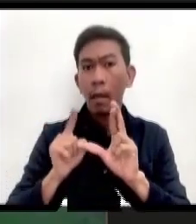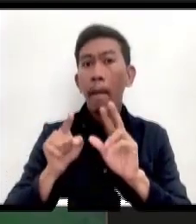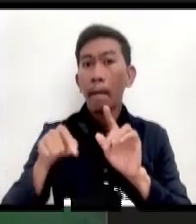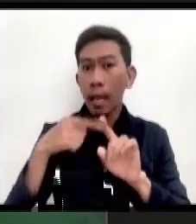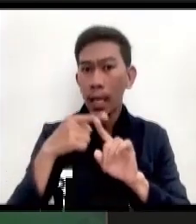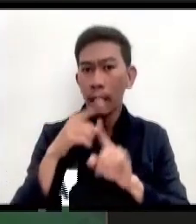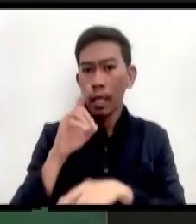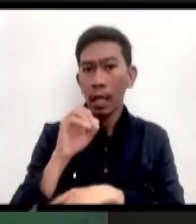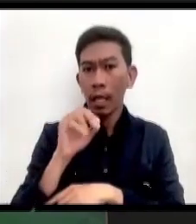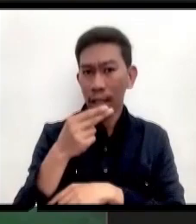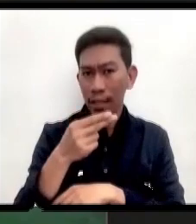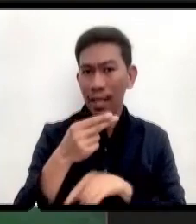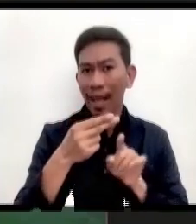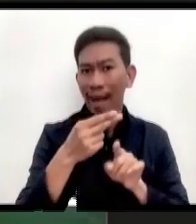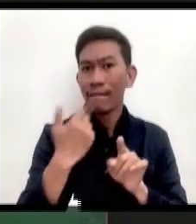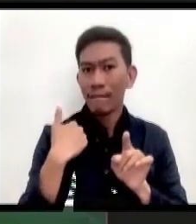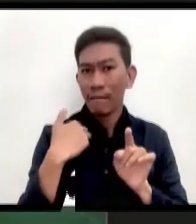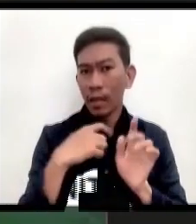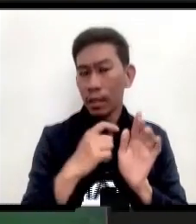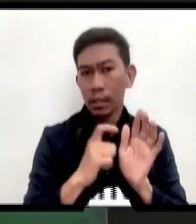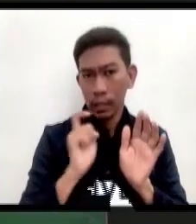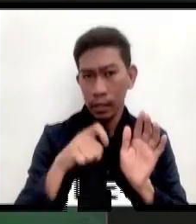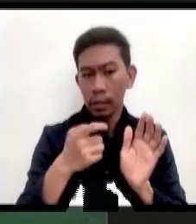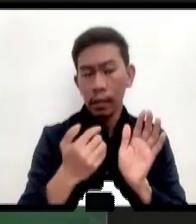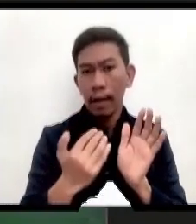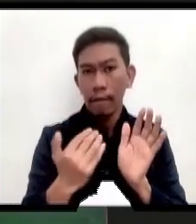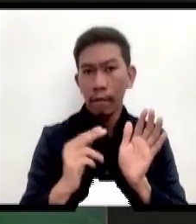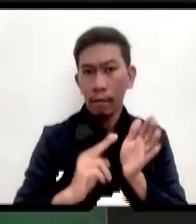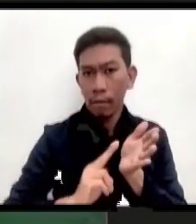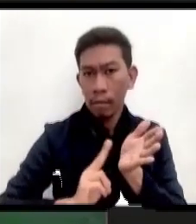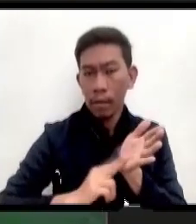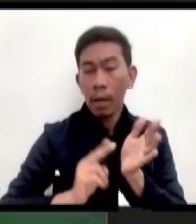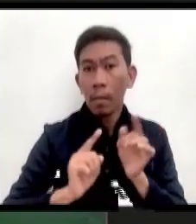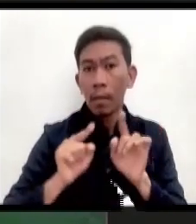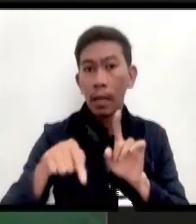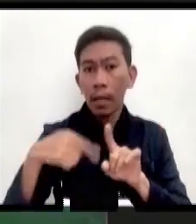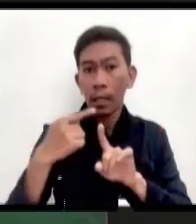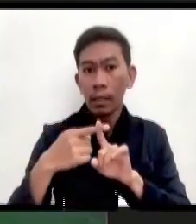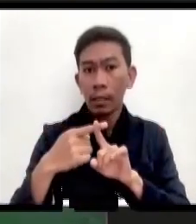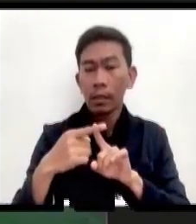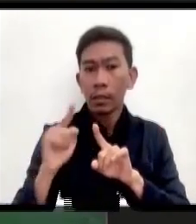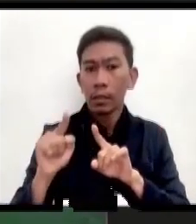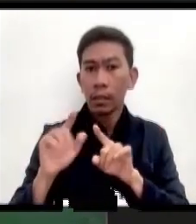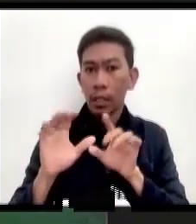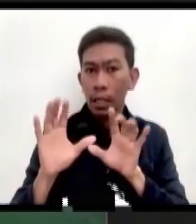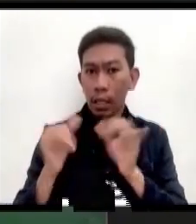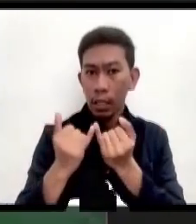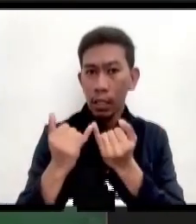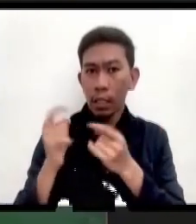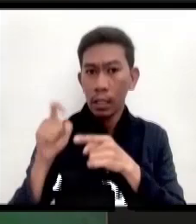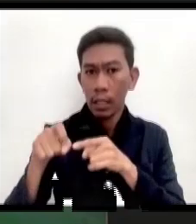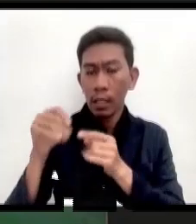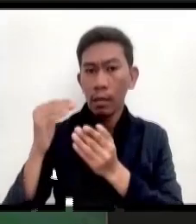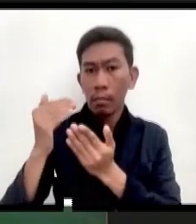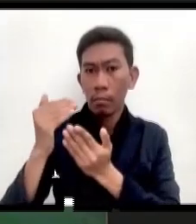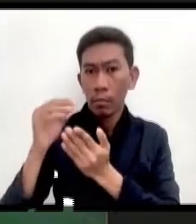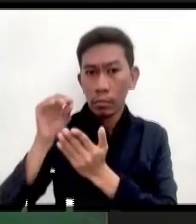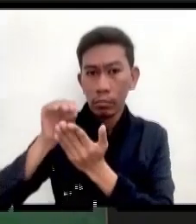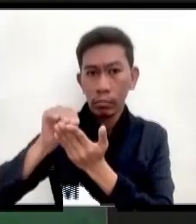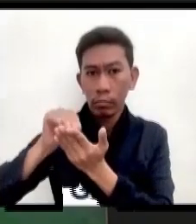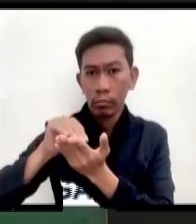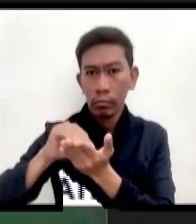And the dispensing pharmacy must keep strict records thereof, which is subject to spot